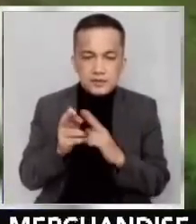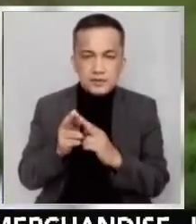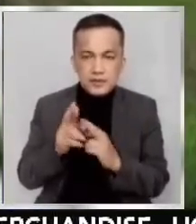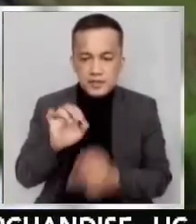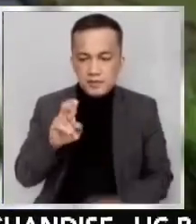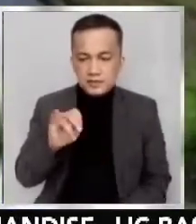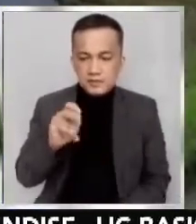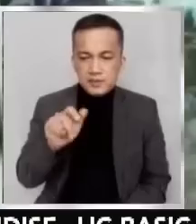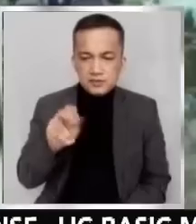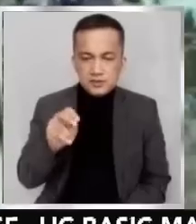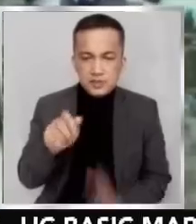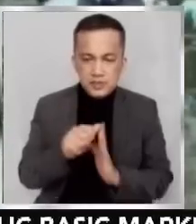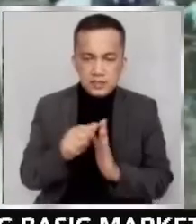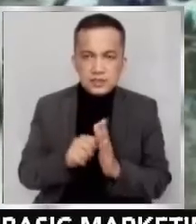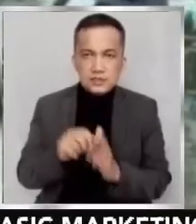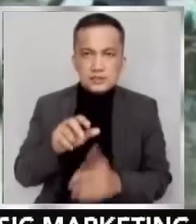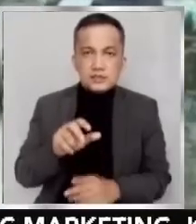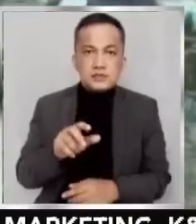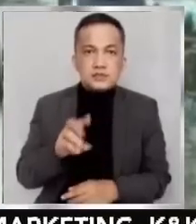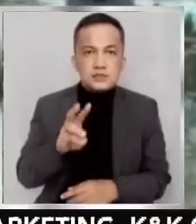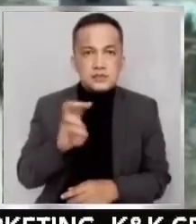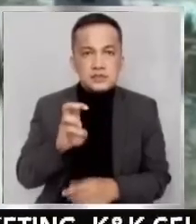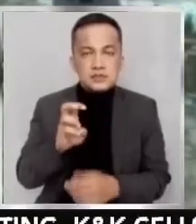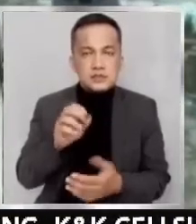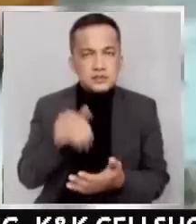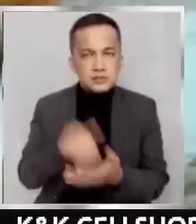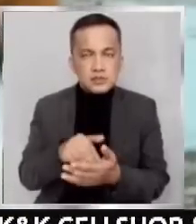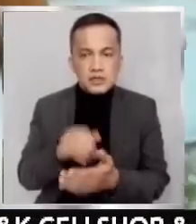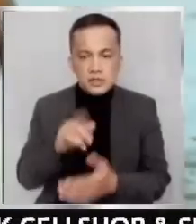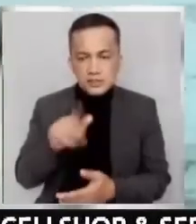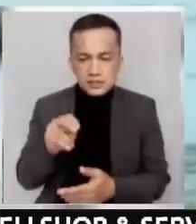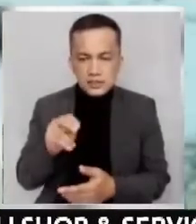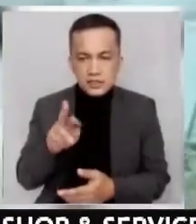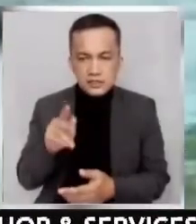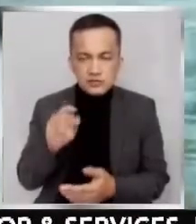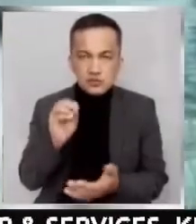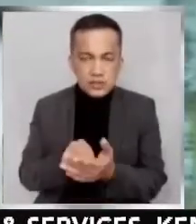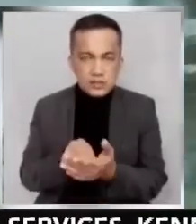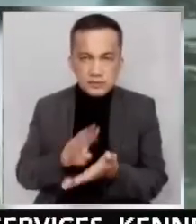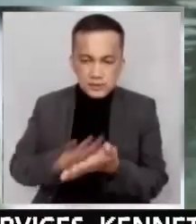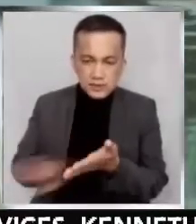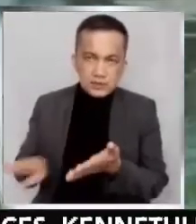magsasaka ang mawawala ng agrarian arrears o utang na abot sa